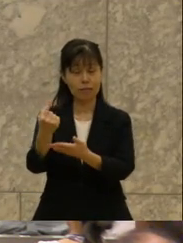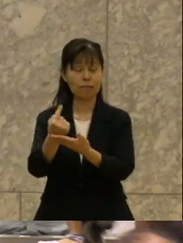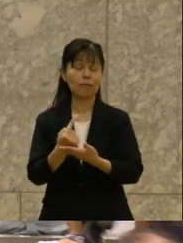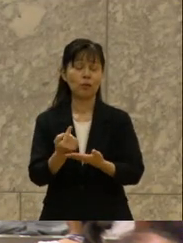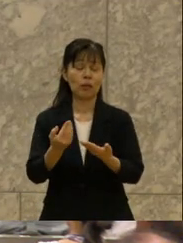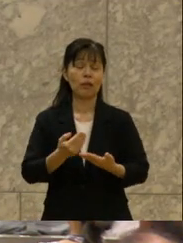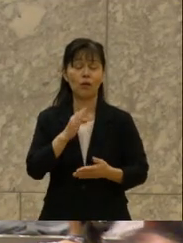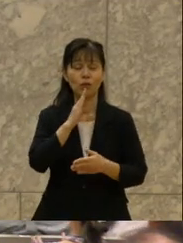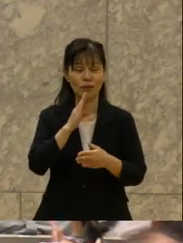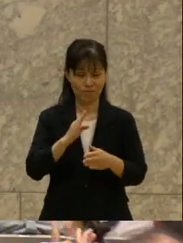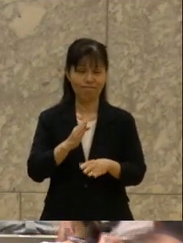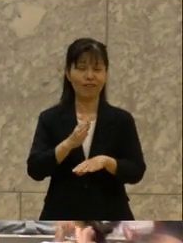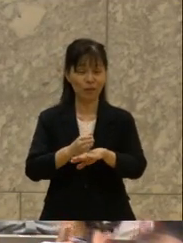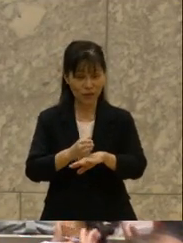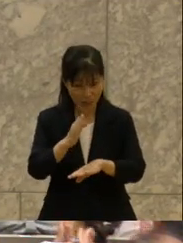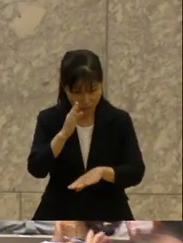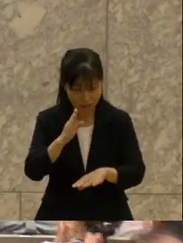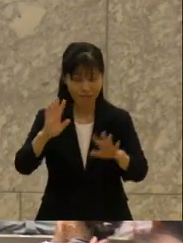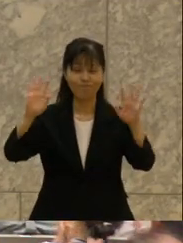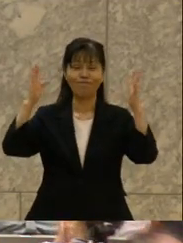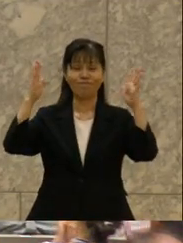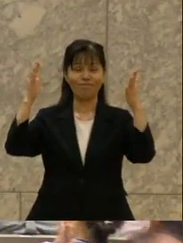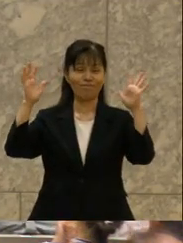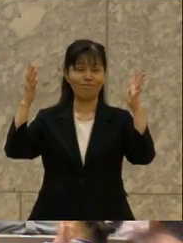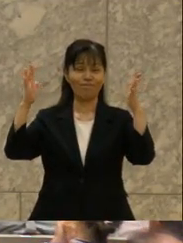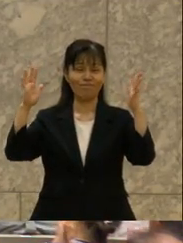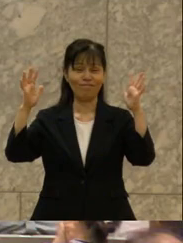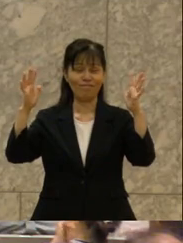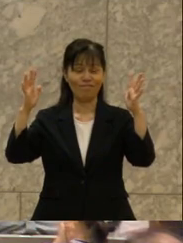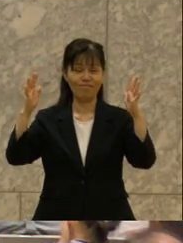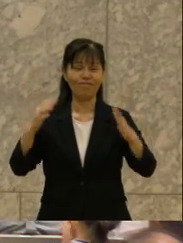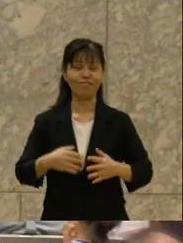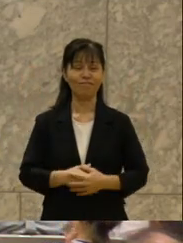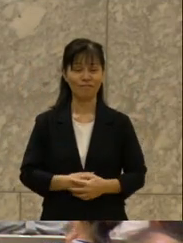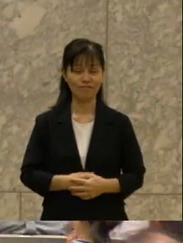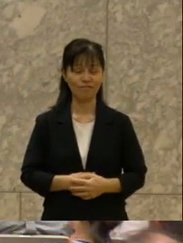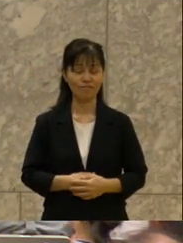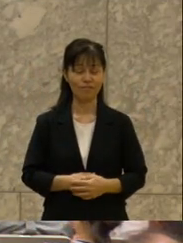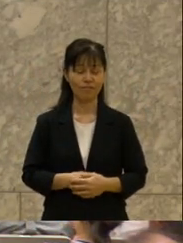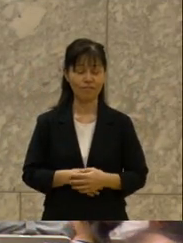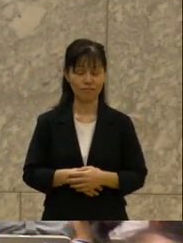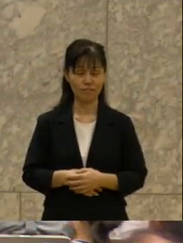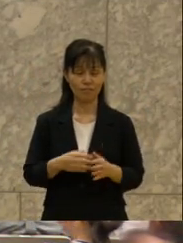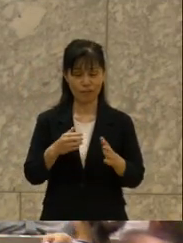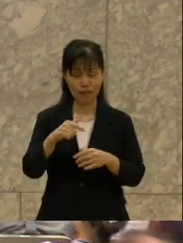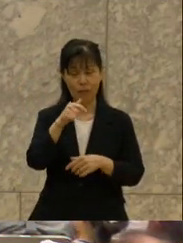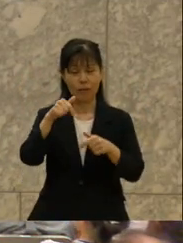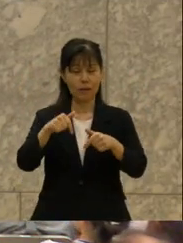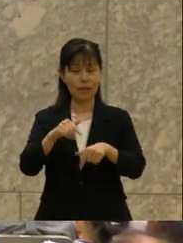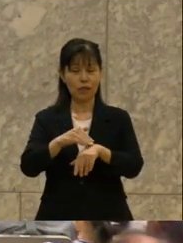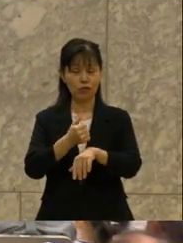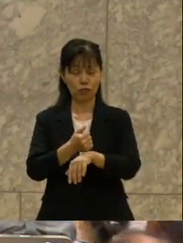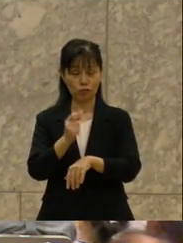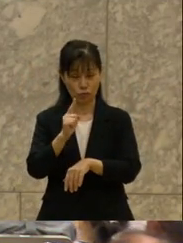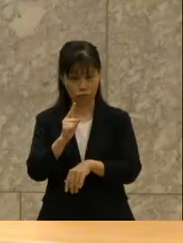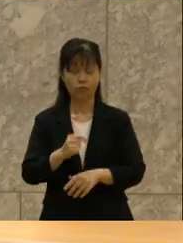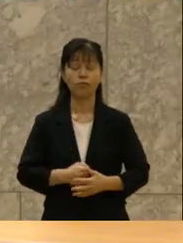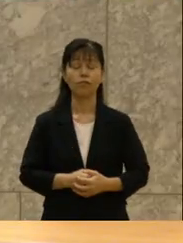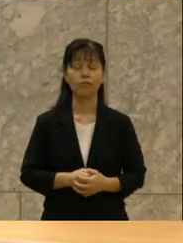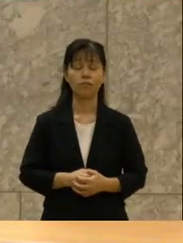大きな拍手をお願いしますありがとうございます本当にありがとうございましたありがとうございましたじゃあ山西選手お願いします